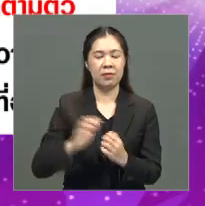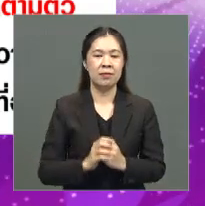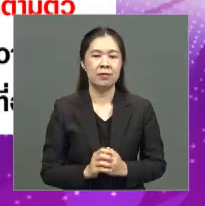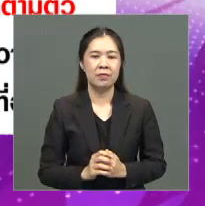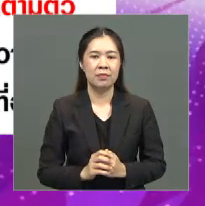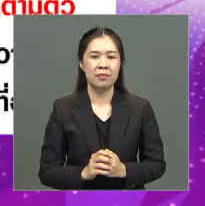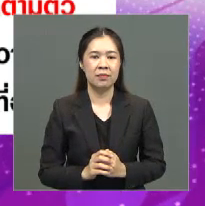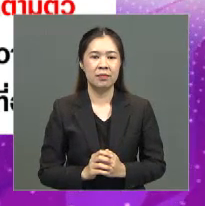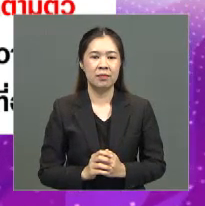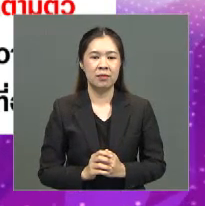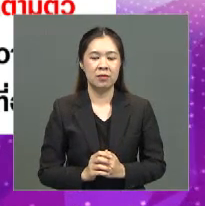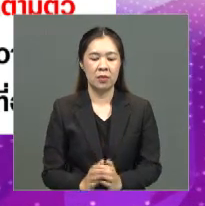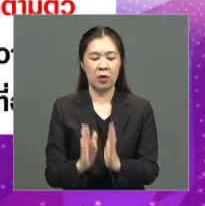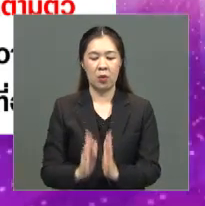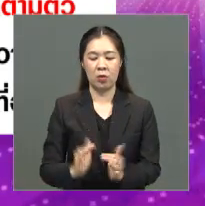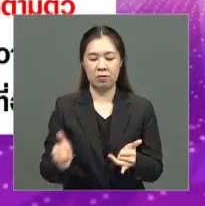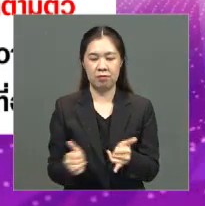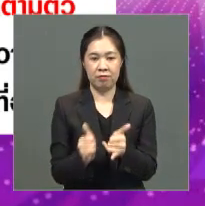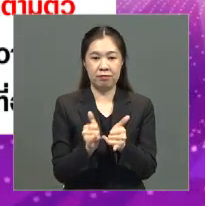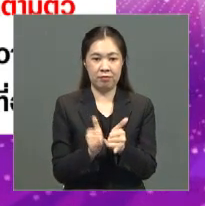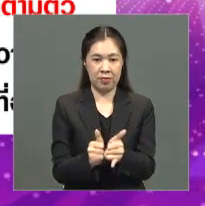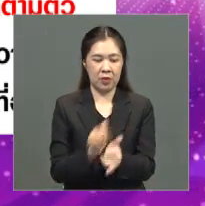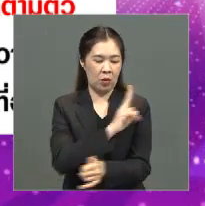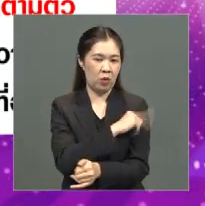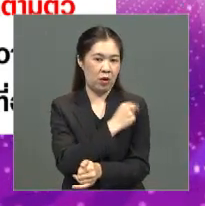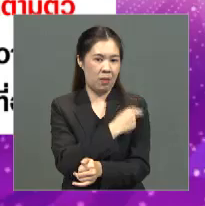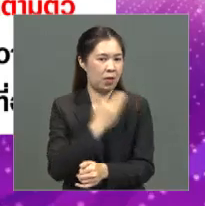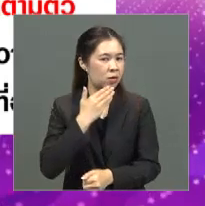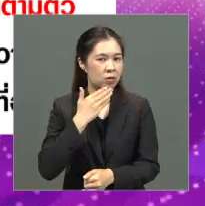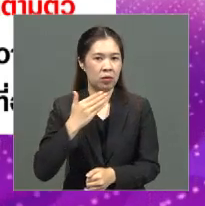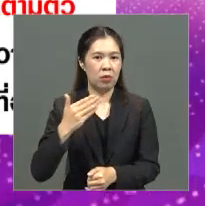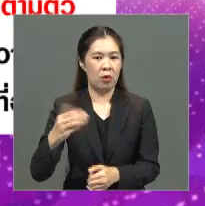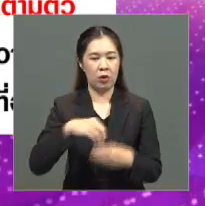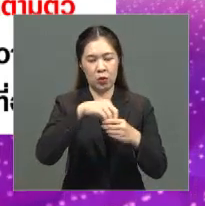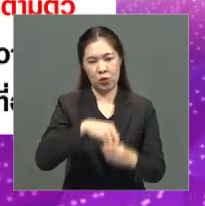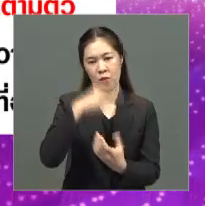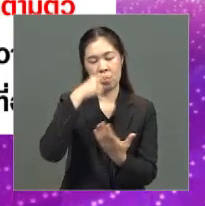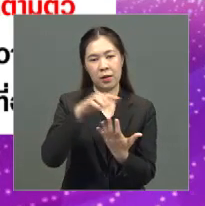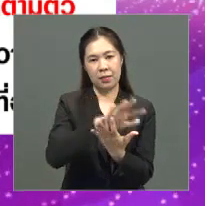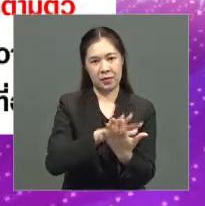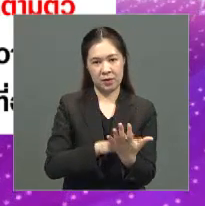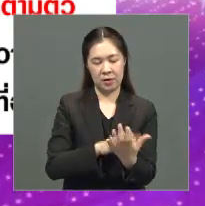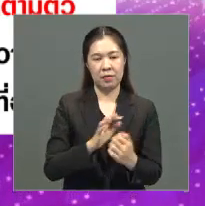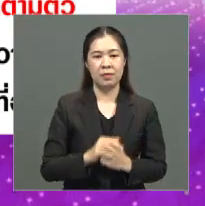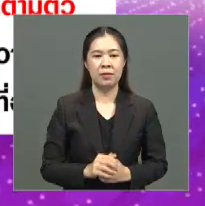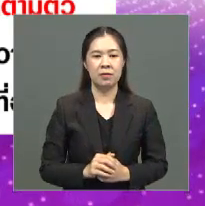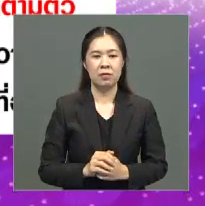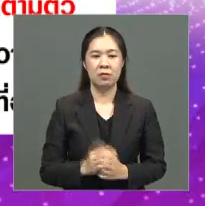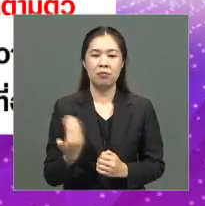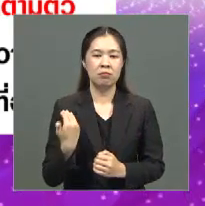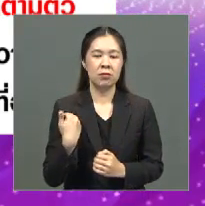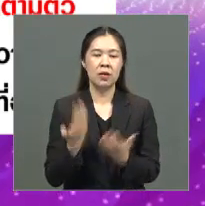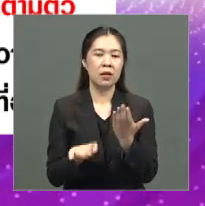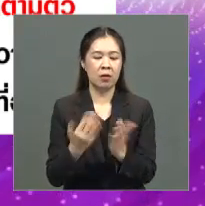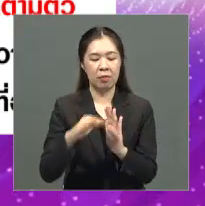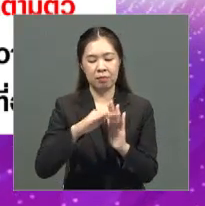ไทยให้มีผู้ติดตามด้านการแพทย์และสาธารณสุขตลอดระยะเวลาที่พำนักอยู่ในไทยหรือเงื่อนไขอื่นๆที่เหมาะสม